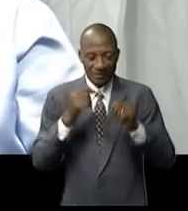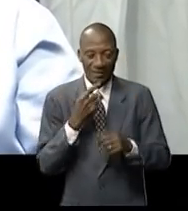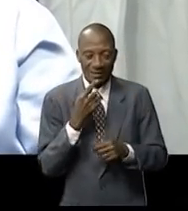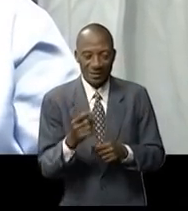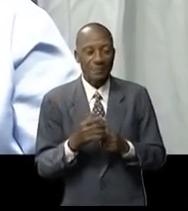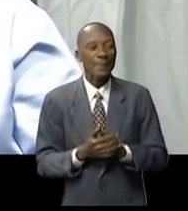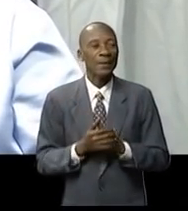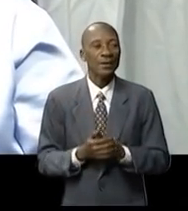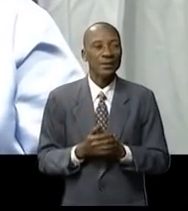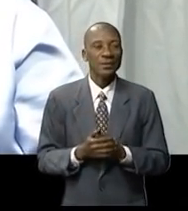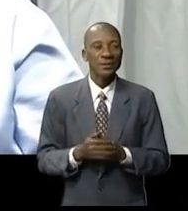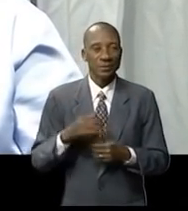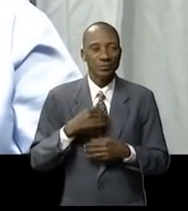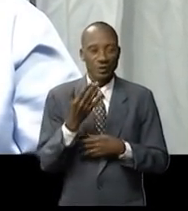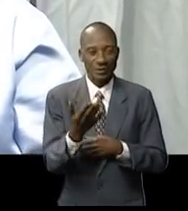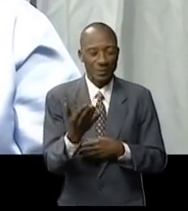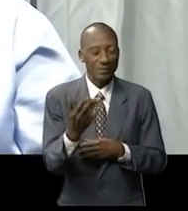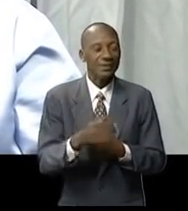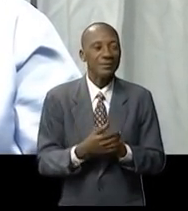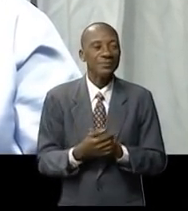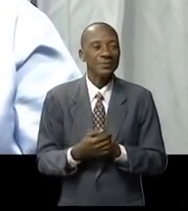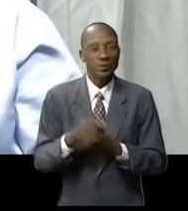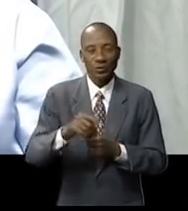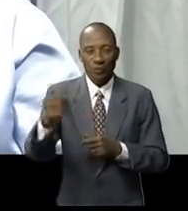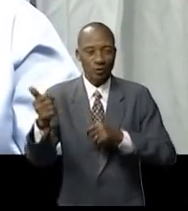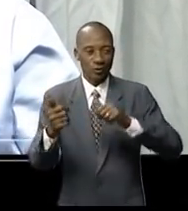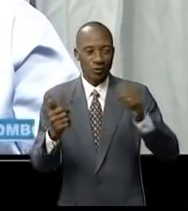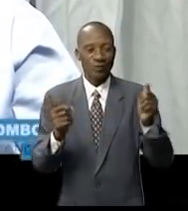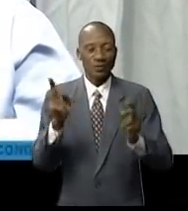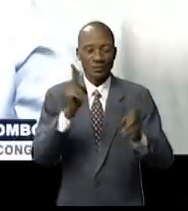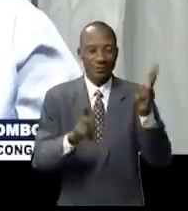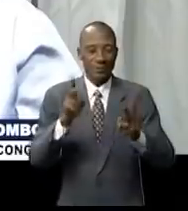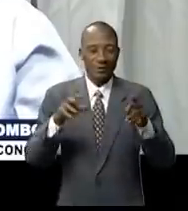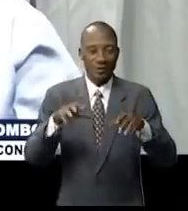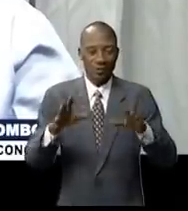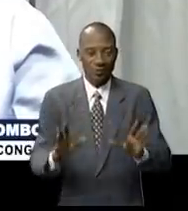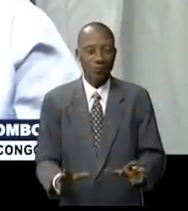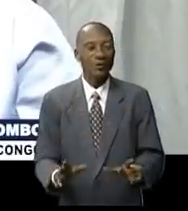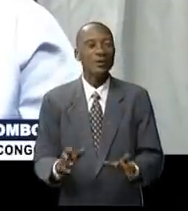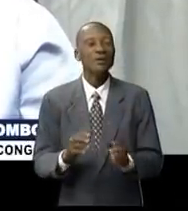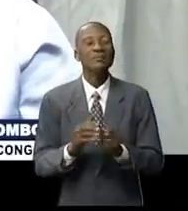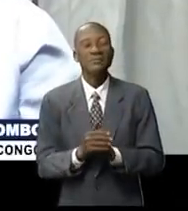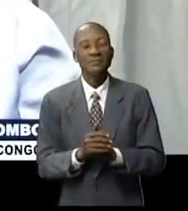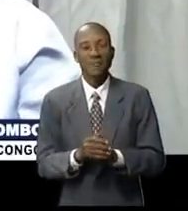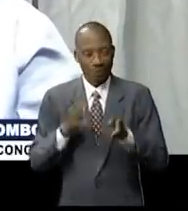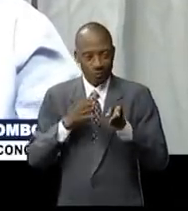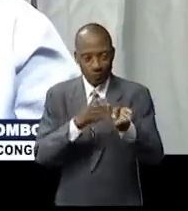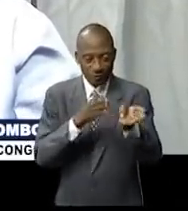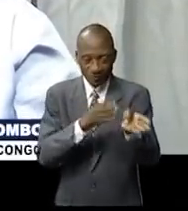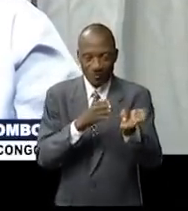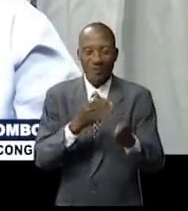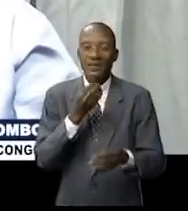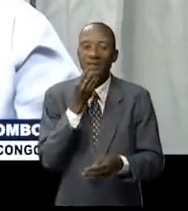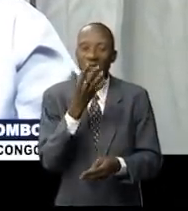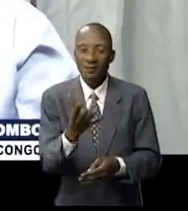bien. Donc c'est la preuve que on peut prendre ce vaccin sans qu'il se passe quoi